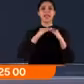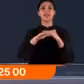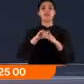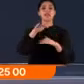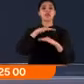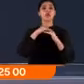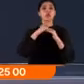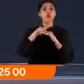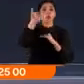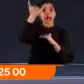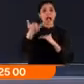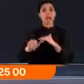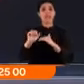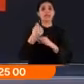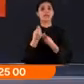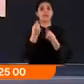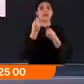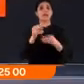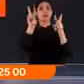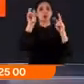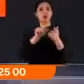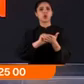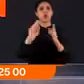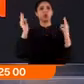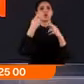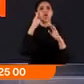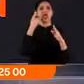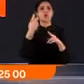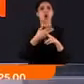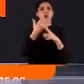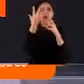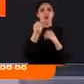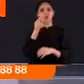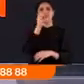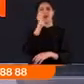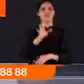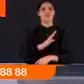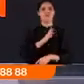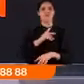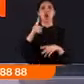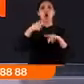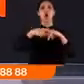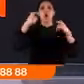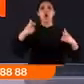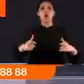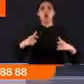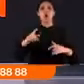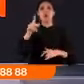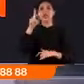Engellilerin toplumda hak ettikleri değeri görmesi konusunda tüm dünyaya örnek olması gereken bir haberle devam edeceğiz. Hong Kong'daki